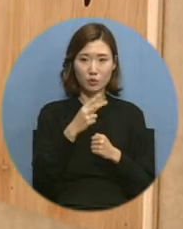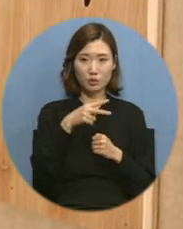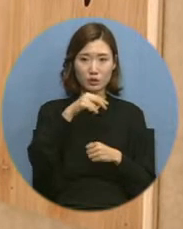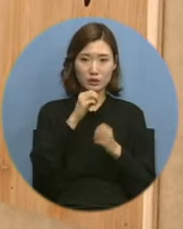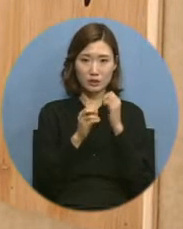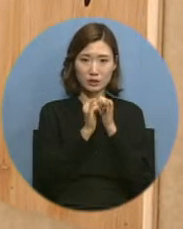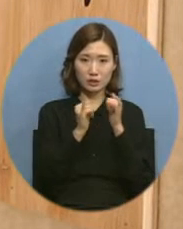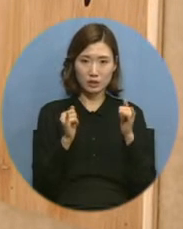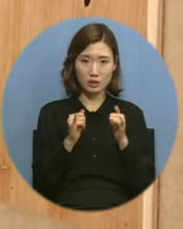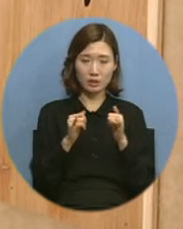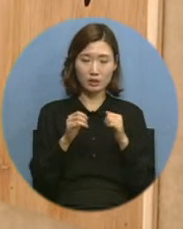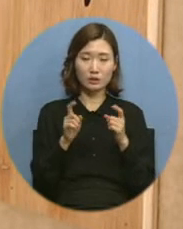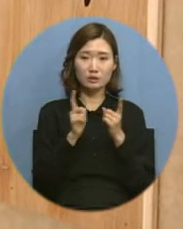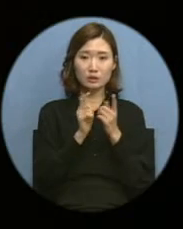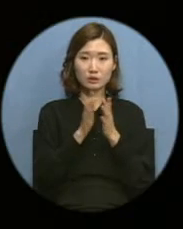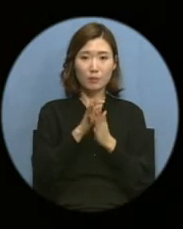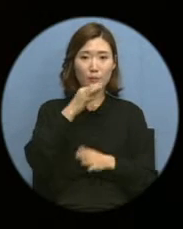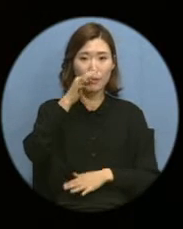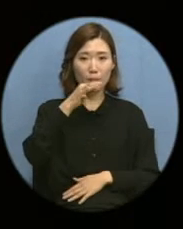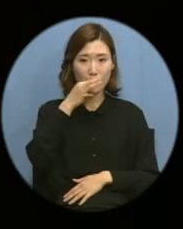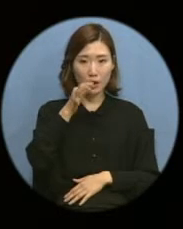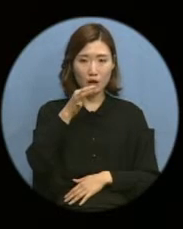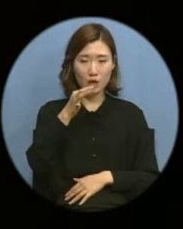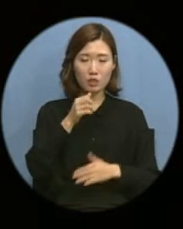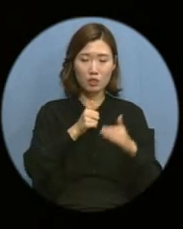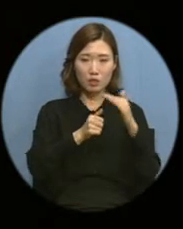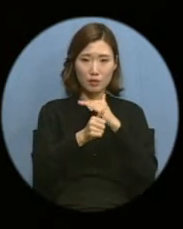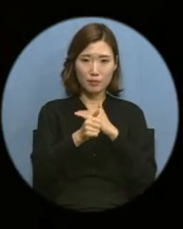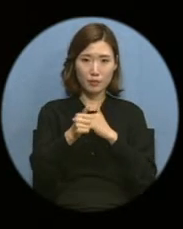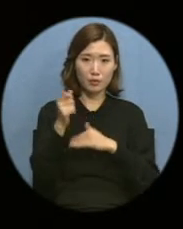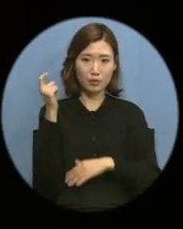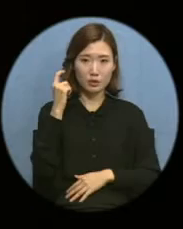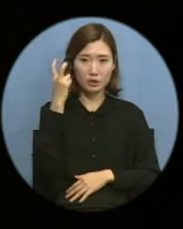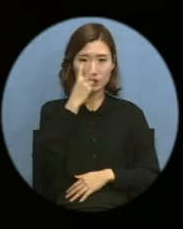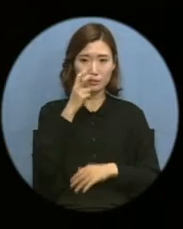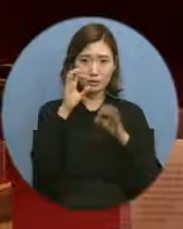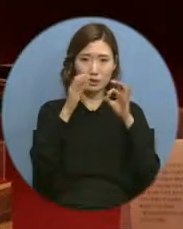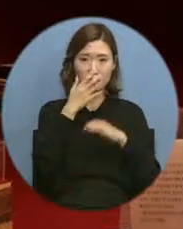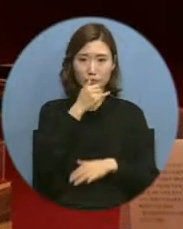신경림 시인의 육성으로 녹음된 대표 시를 감상할 수 있는 공간도 마련됐습니다.